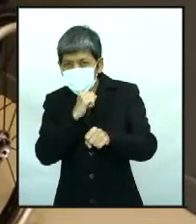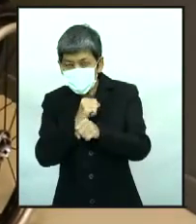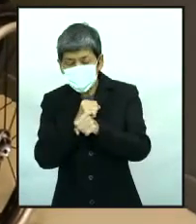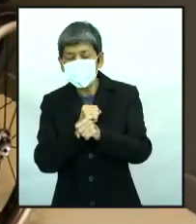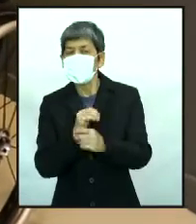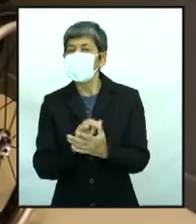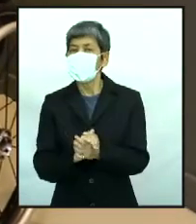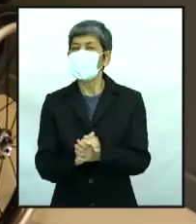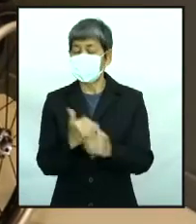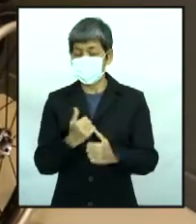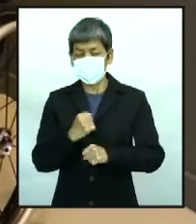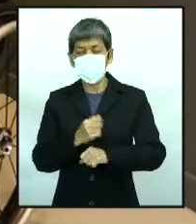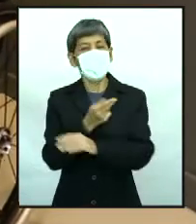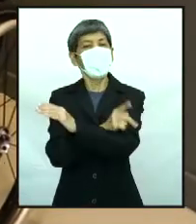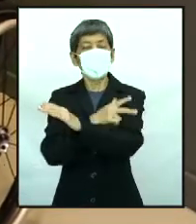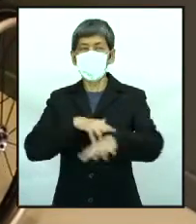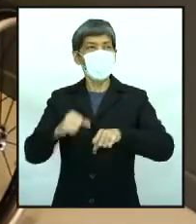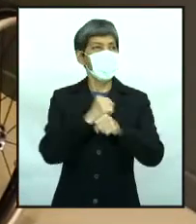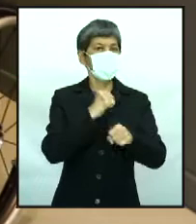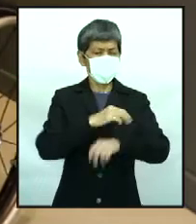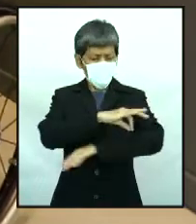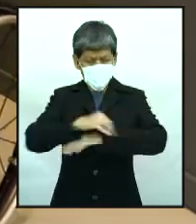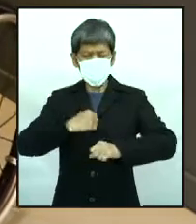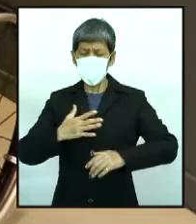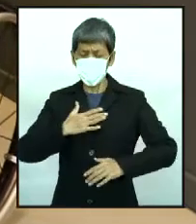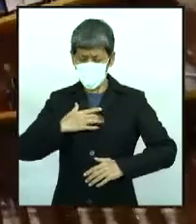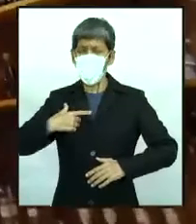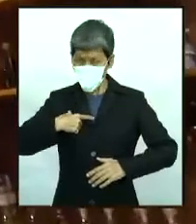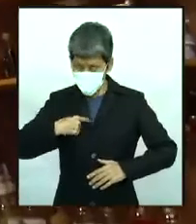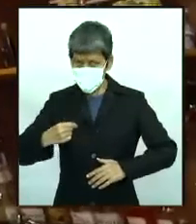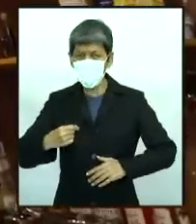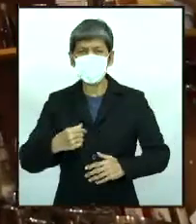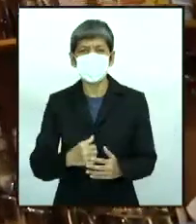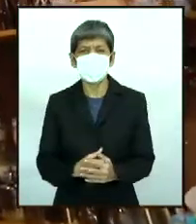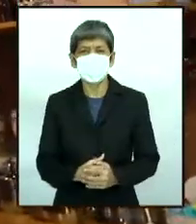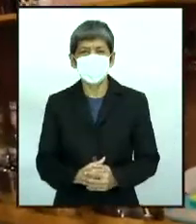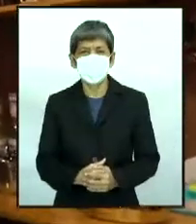ไซน์ก็พอไปภูเก็ตก็เลยไปทำและชอบทางด้านนี้อยู่แล้ว